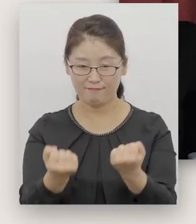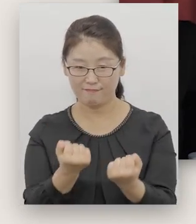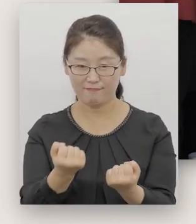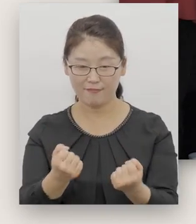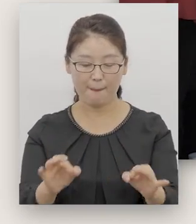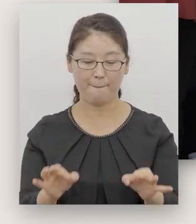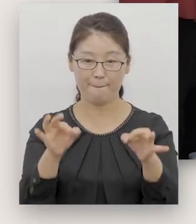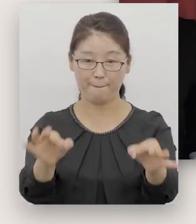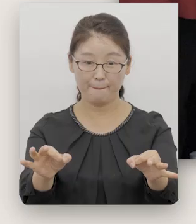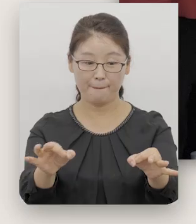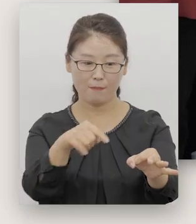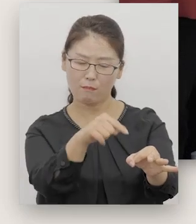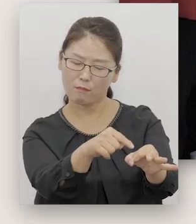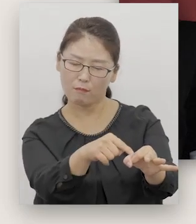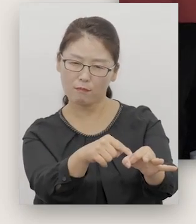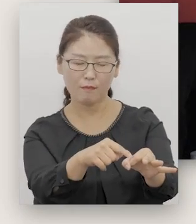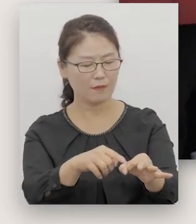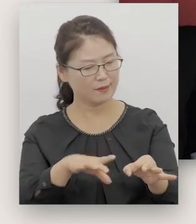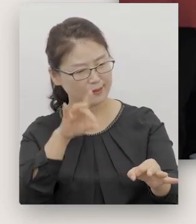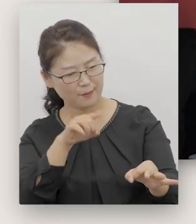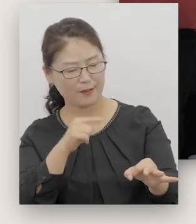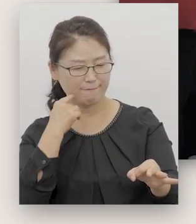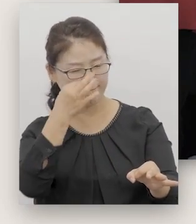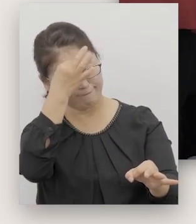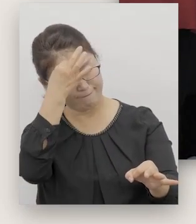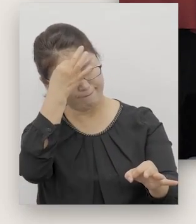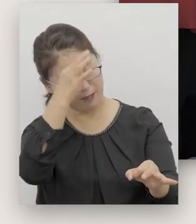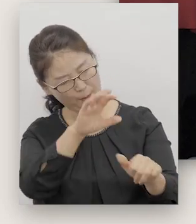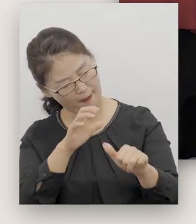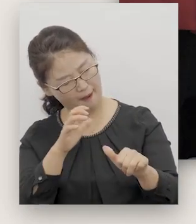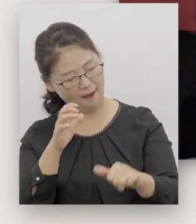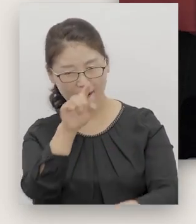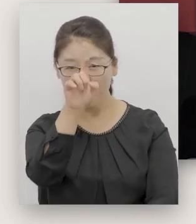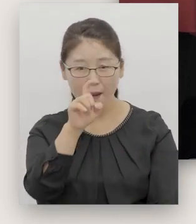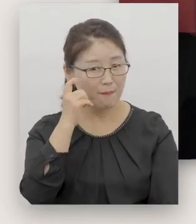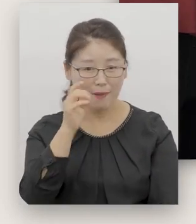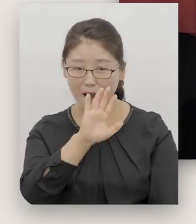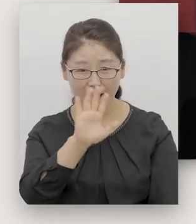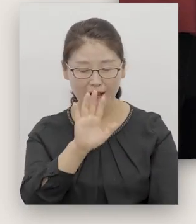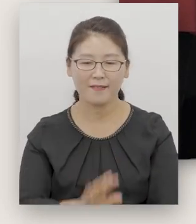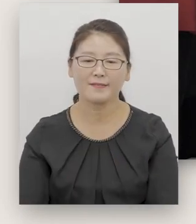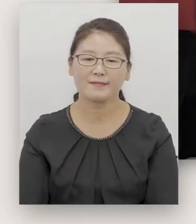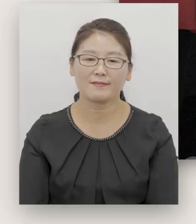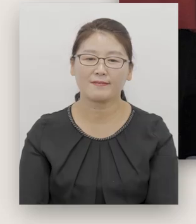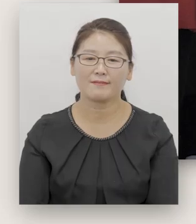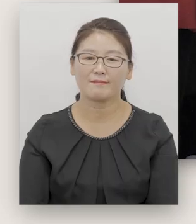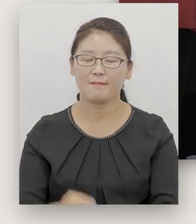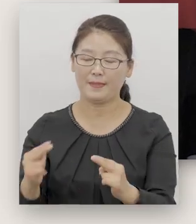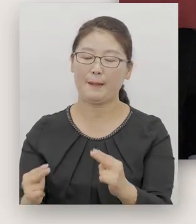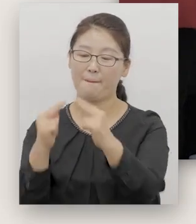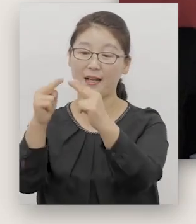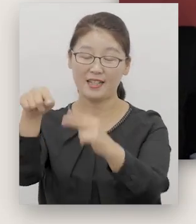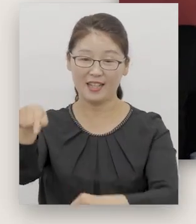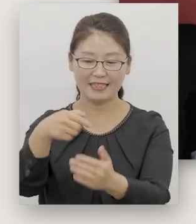작품을 만든다고 생각하면서 이 작업을 만든 건 아니라고 해요. 파리에 있던 스튜디오에 자전거 바퀴가